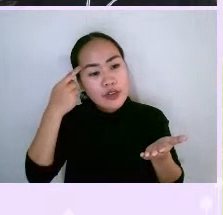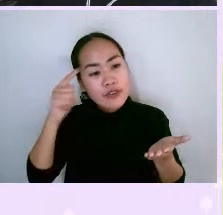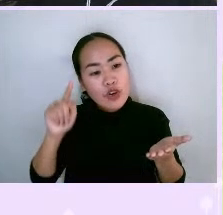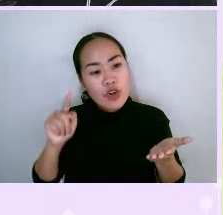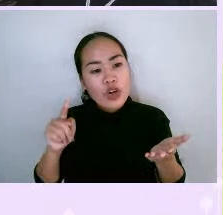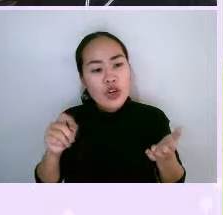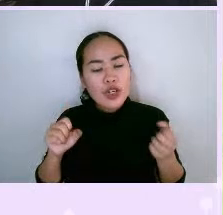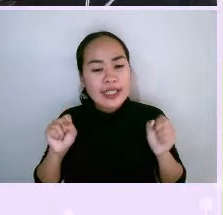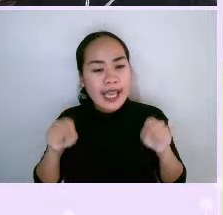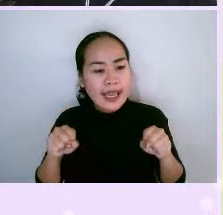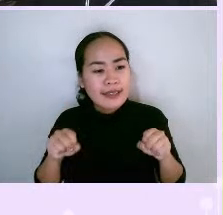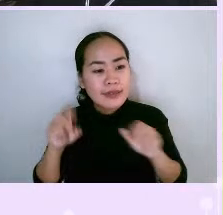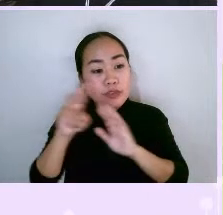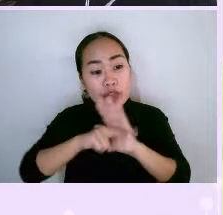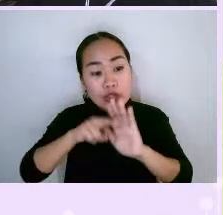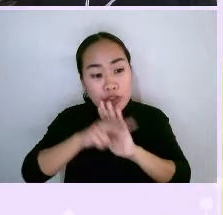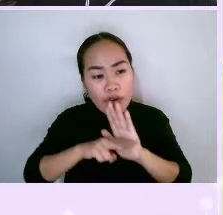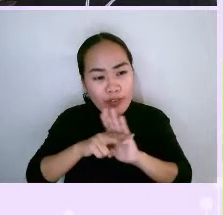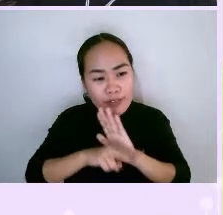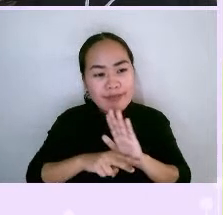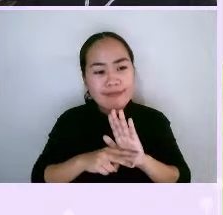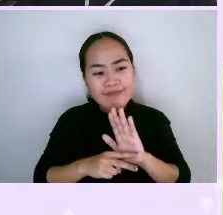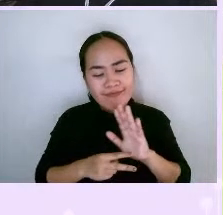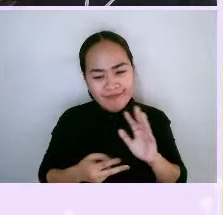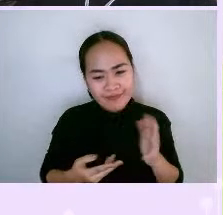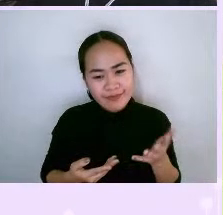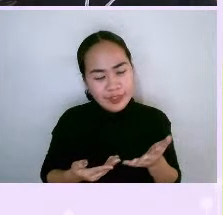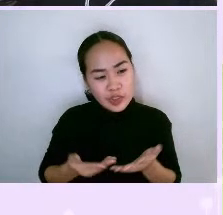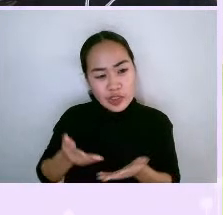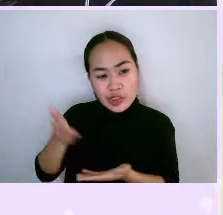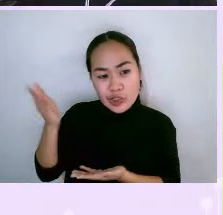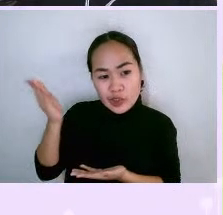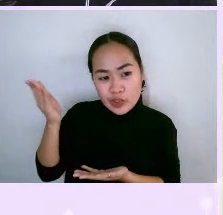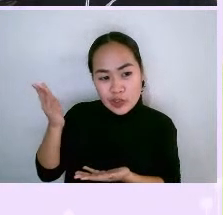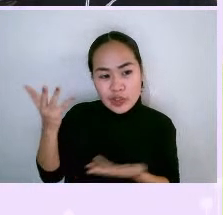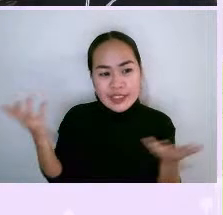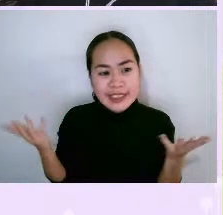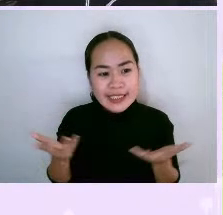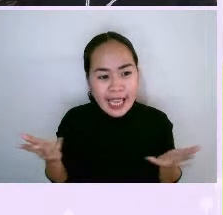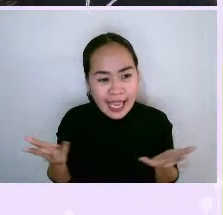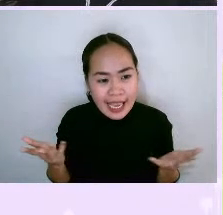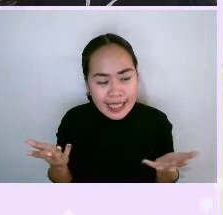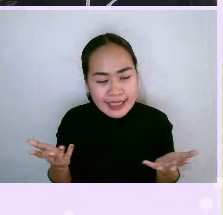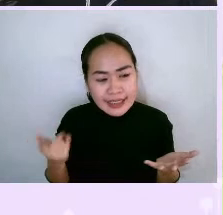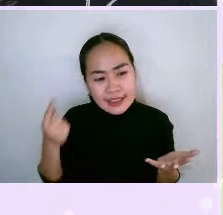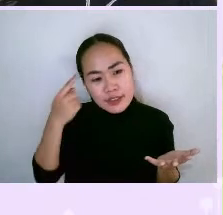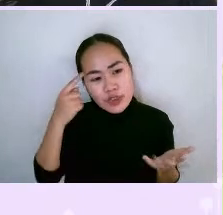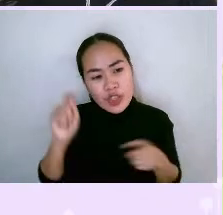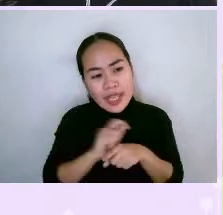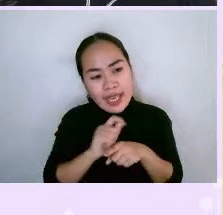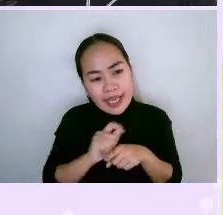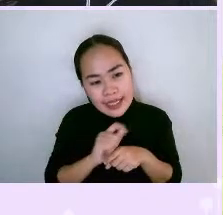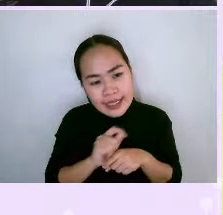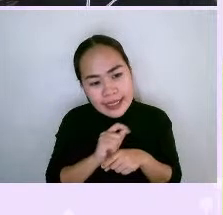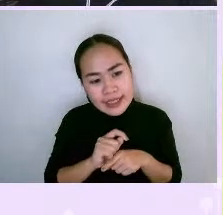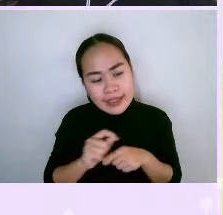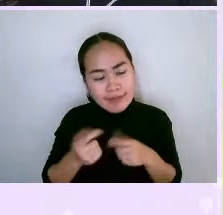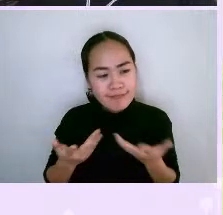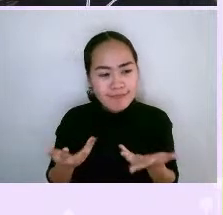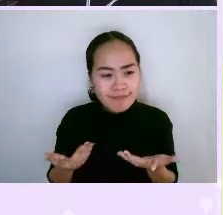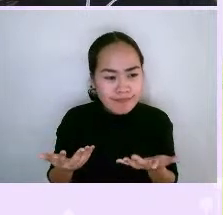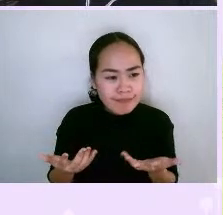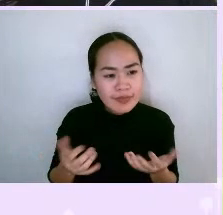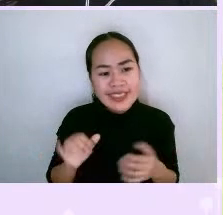mga video na pinapalabas sa mga training or sa mga webinars tulad po